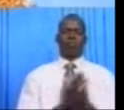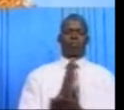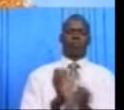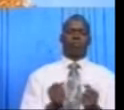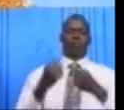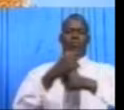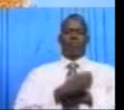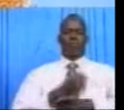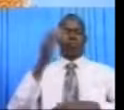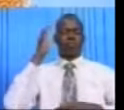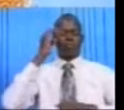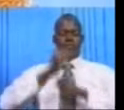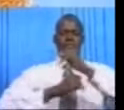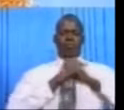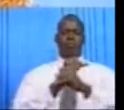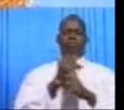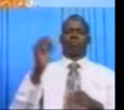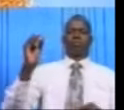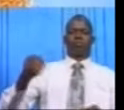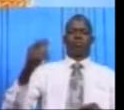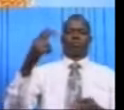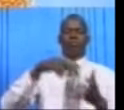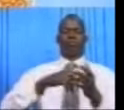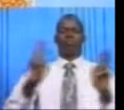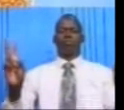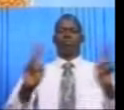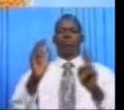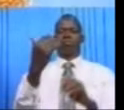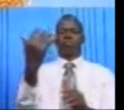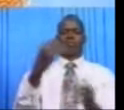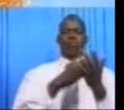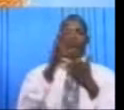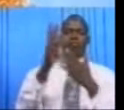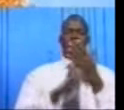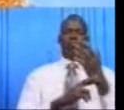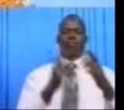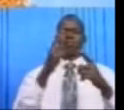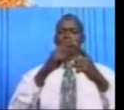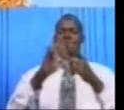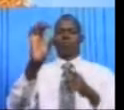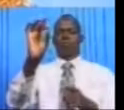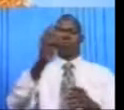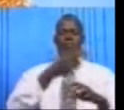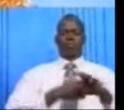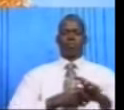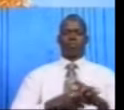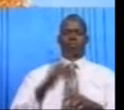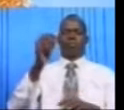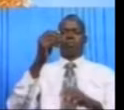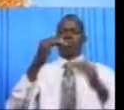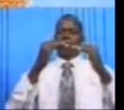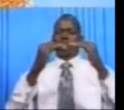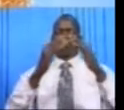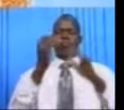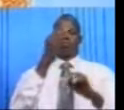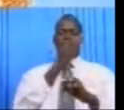de conférence international de Ouagadougou le vendredi 15 février 2013 à partir de 8h et l'heure limite d'arrivée